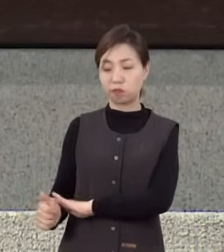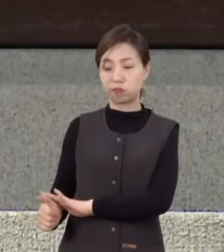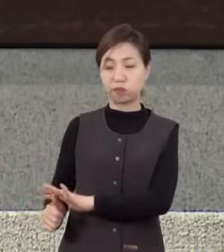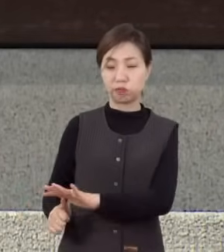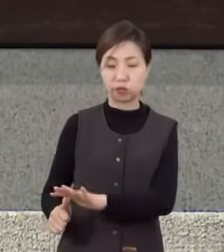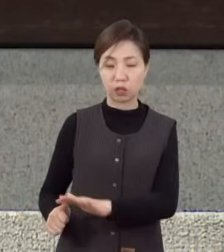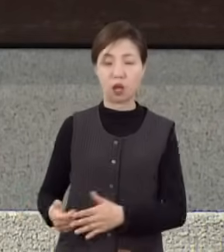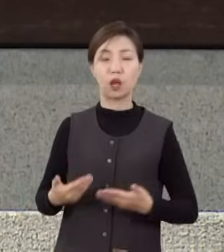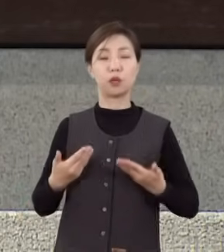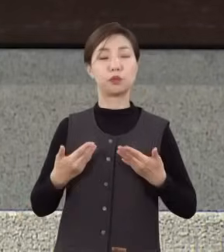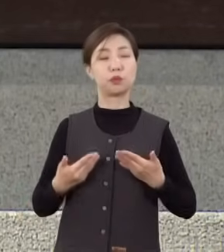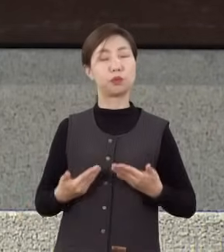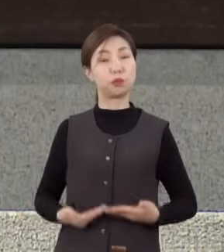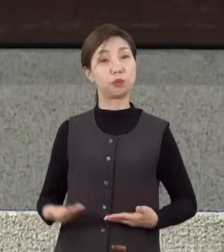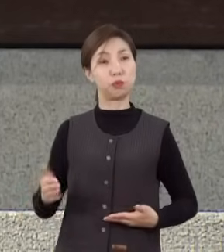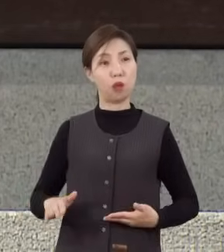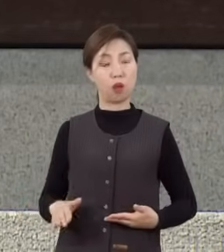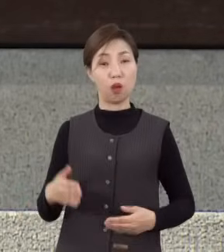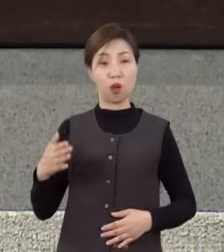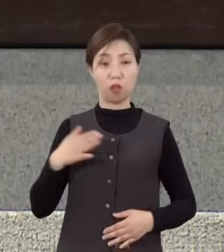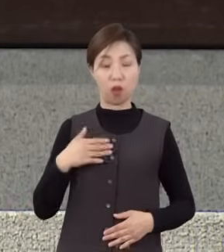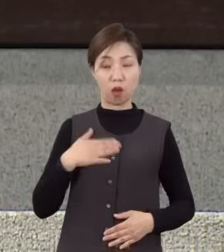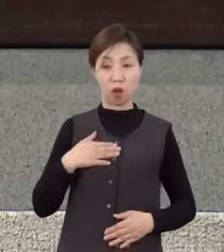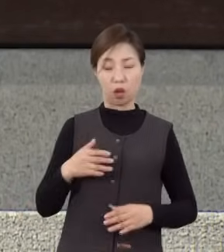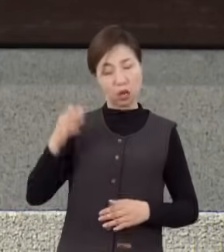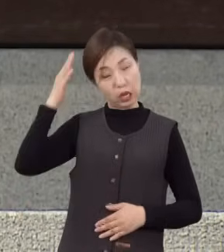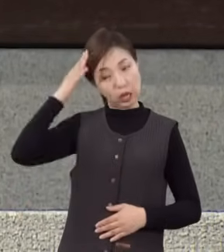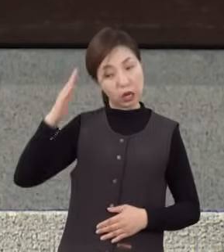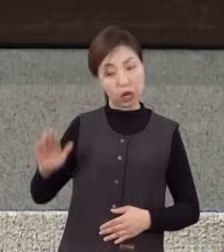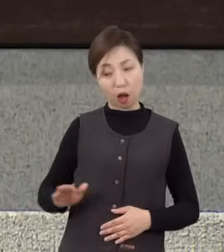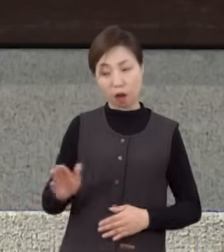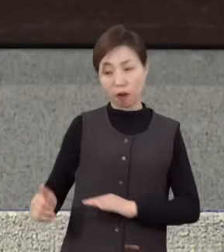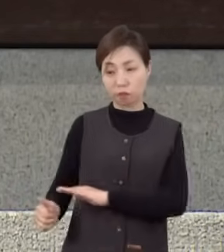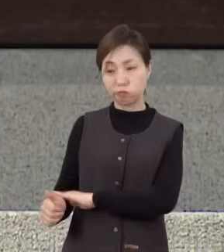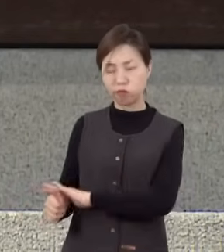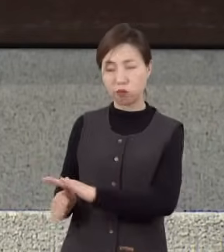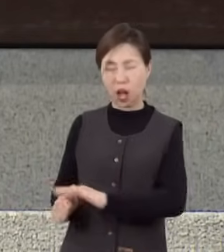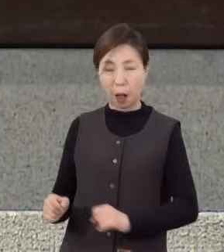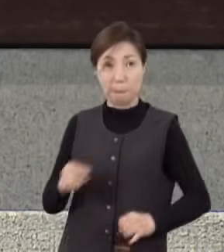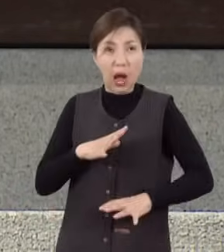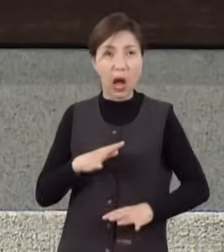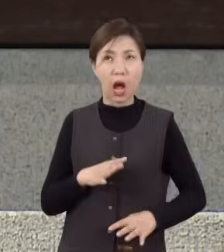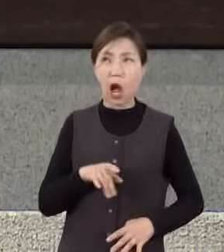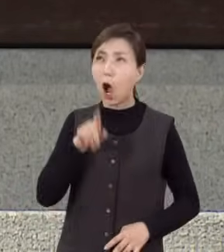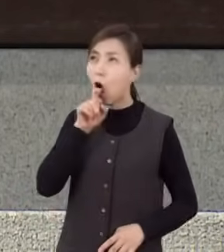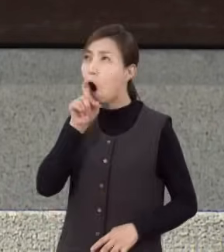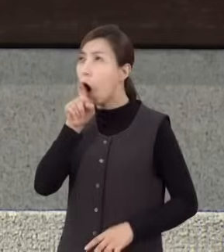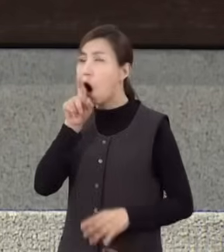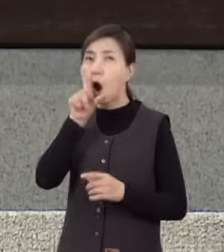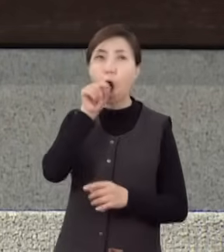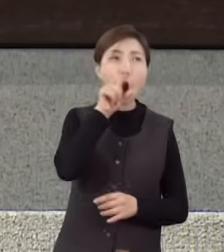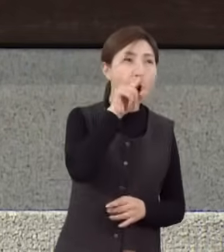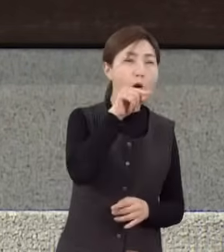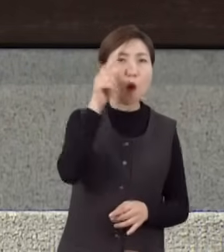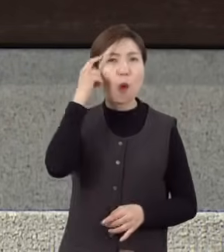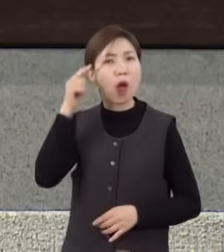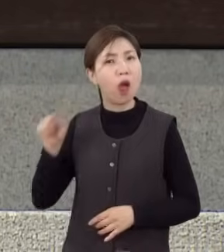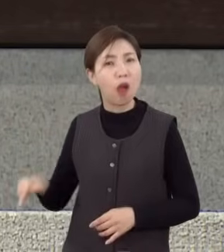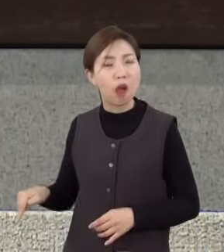내 그림자가 닿으니까 저렇게 화들짝 놀라는가. 부처님께 여쭤봤어요.